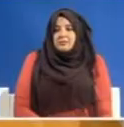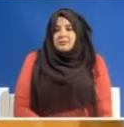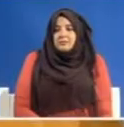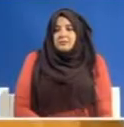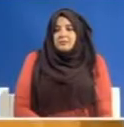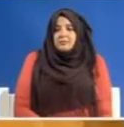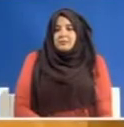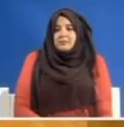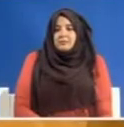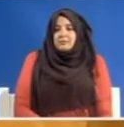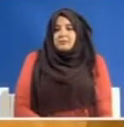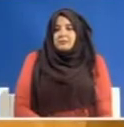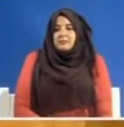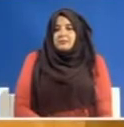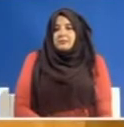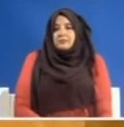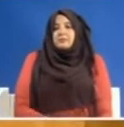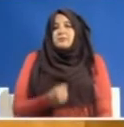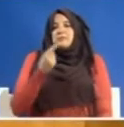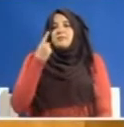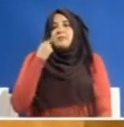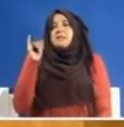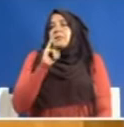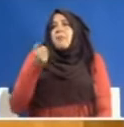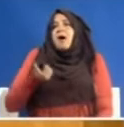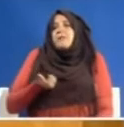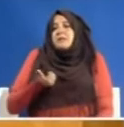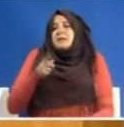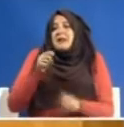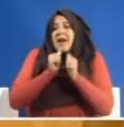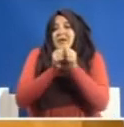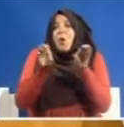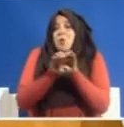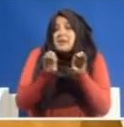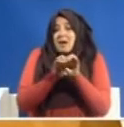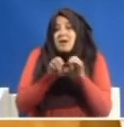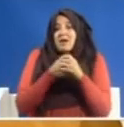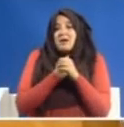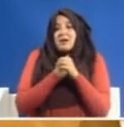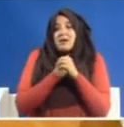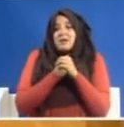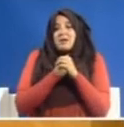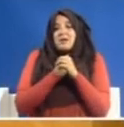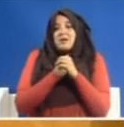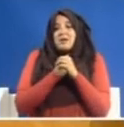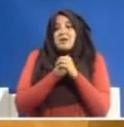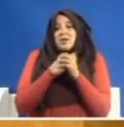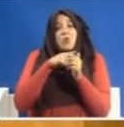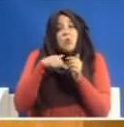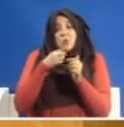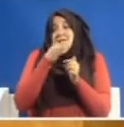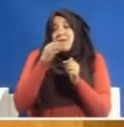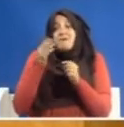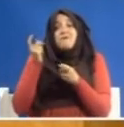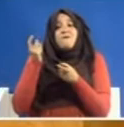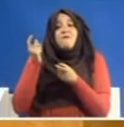الثاني، ان لم يكن اخوها من الرضاع، والله اذا لم يكن الشيء الذي نحن نتحدث عن الفتوى ولا نتحدث